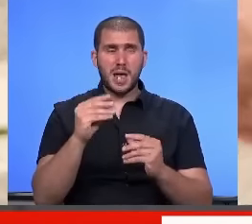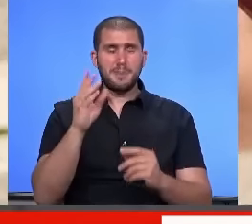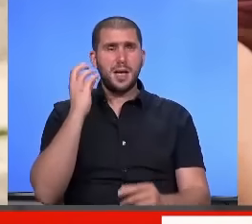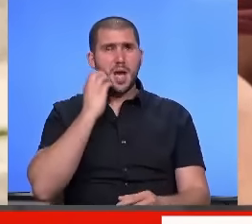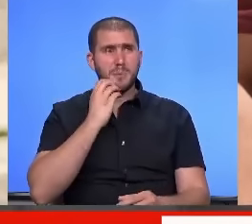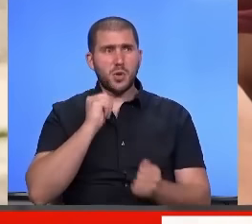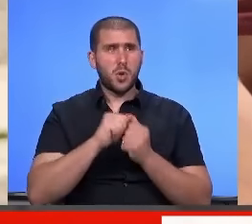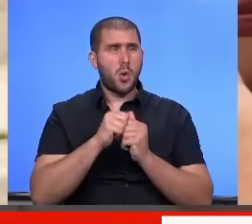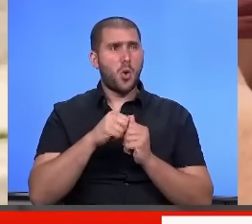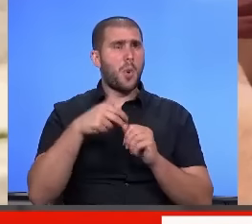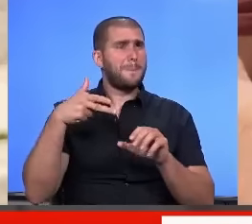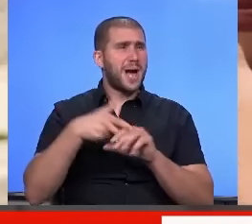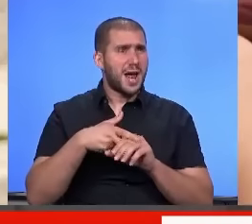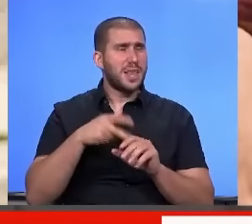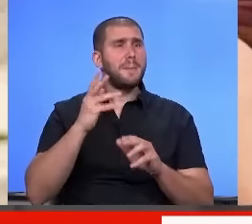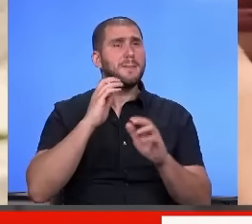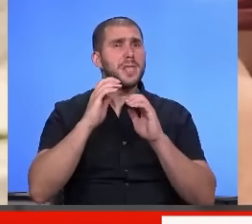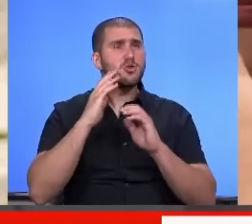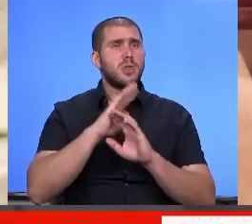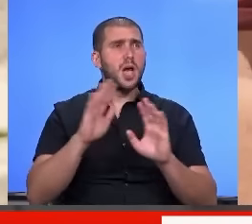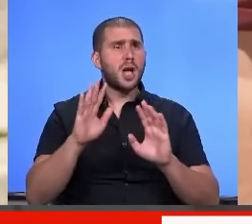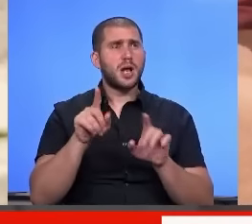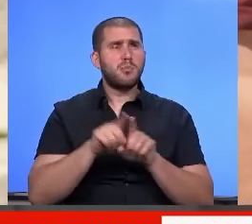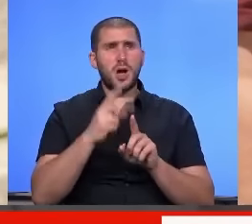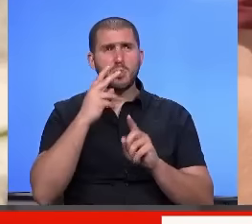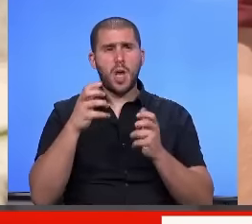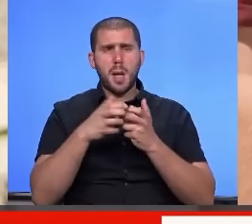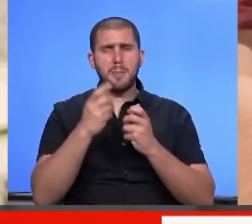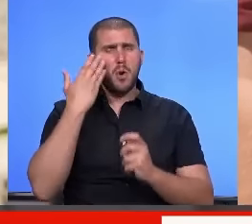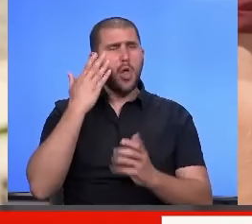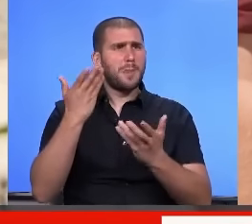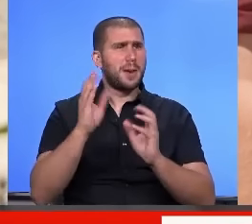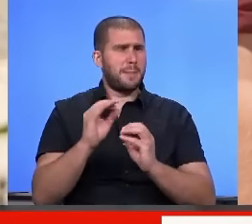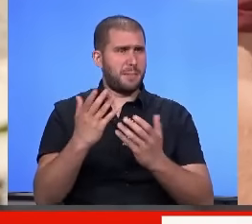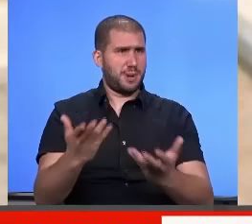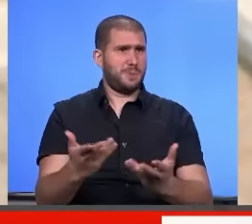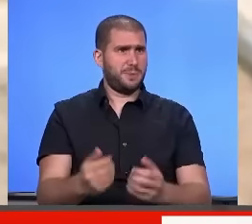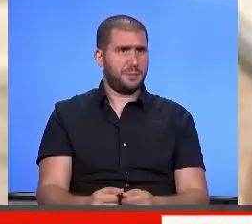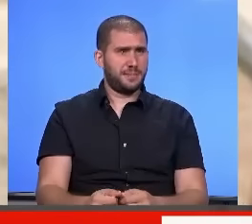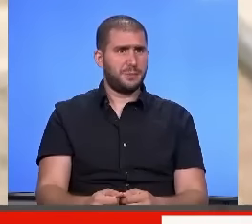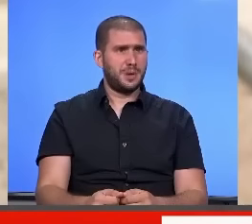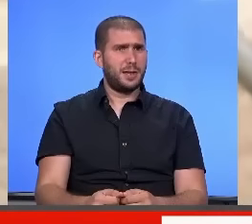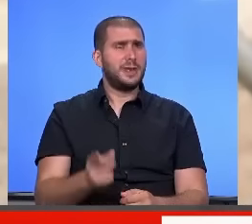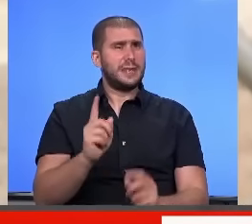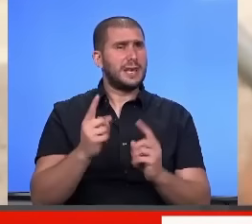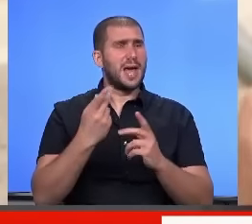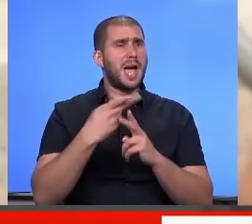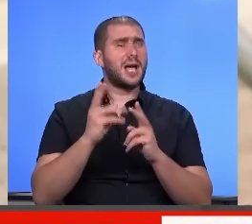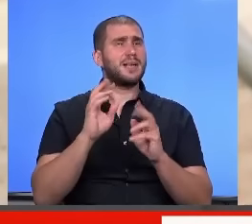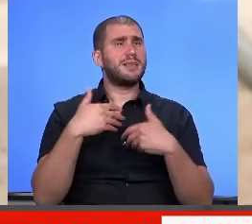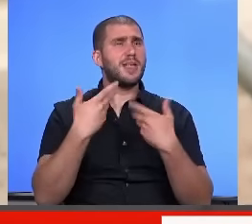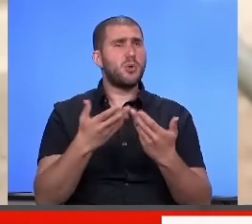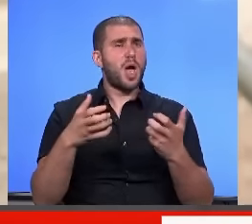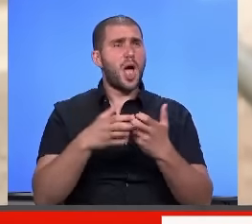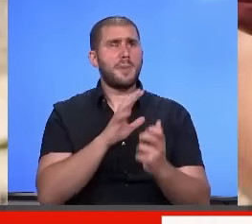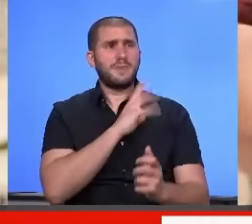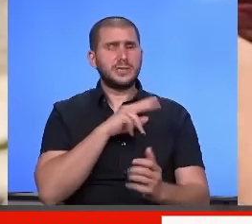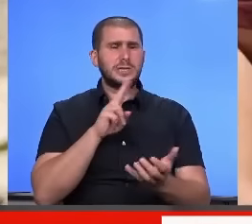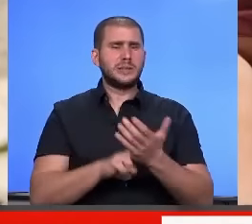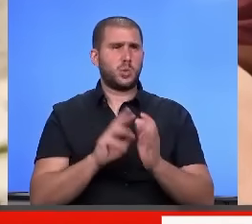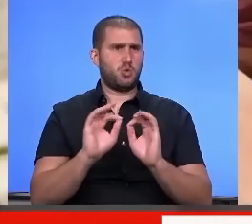أو مع البحرين وهذا، كل هذا تطبيع صوري وكنا شفنا أن شعوب رافضة، ما بيصير إلا لما تعطي الشعب الفلسطيني